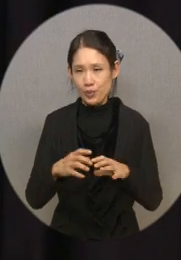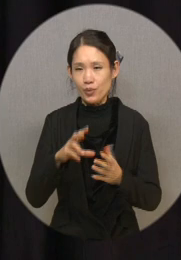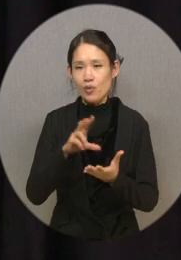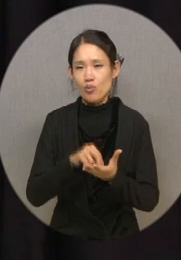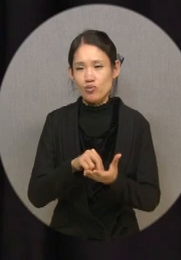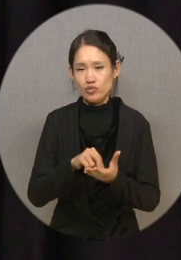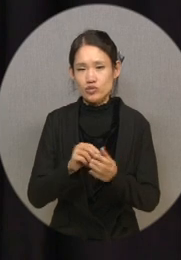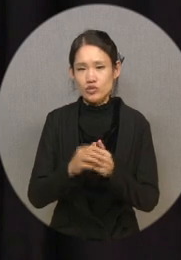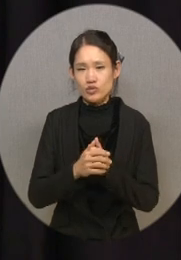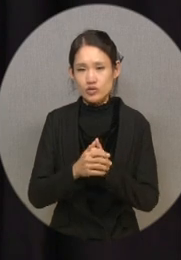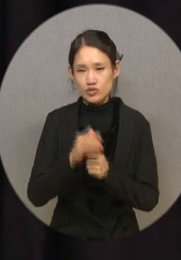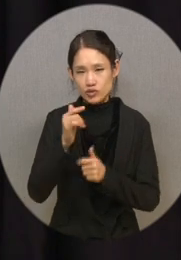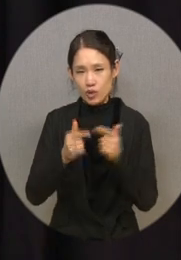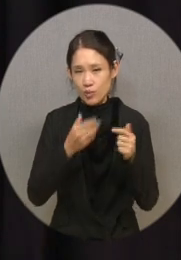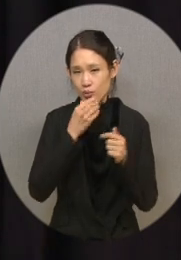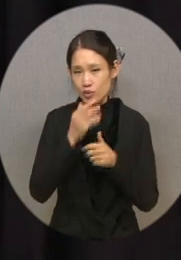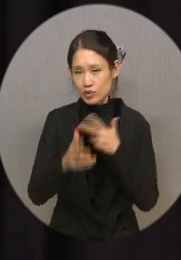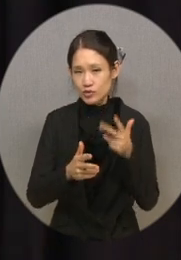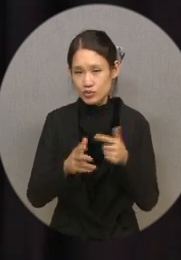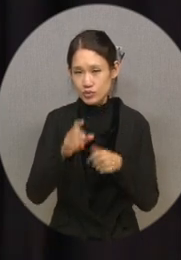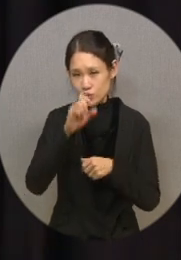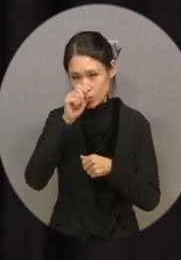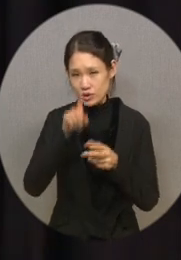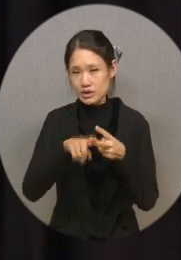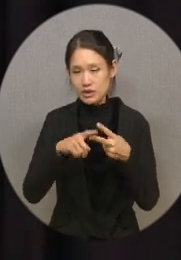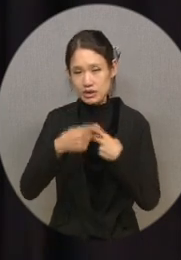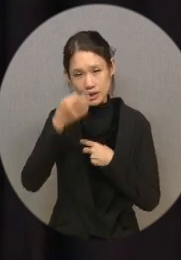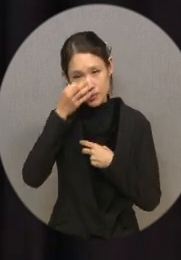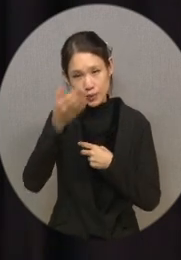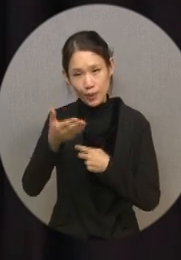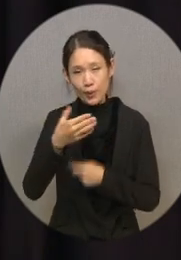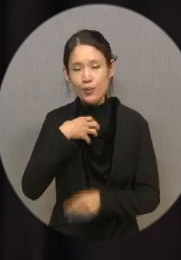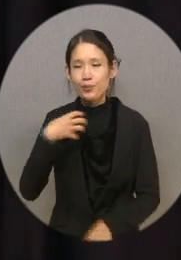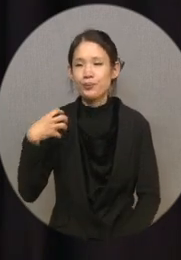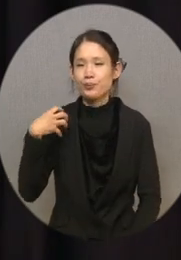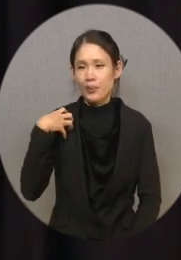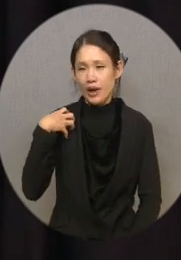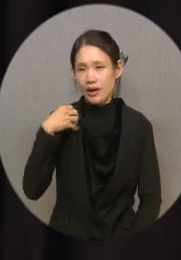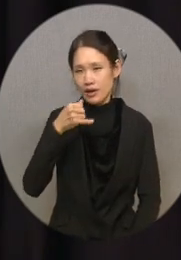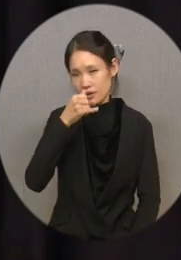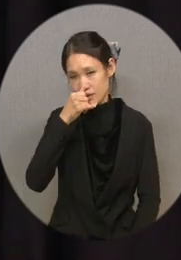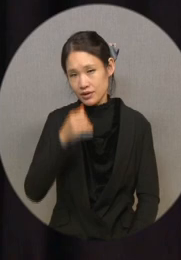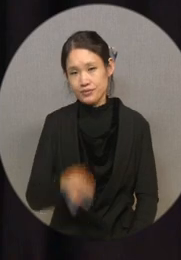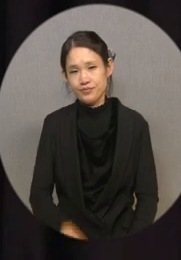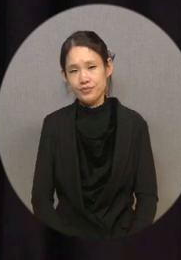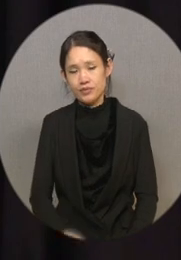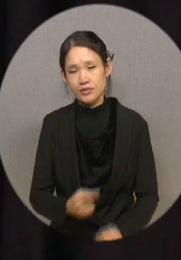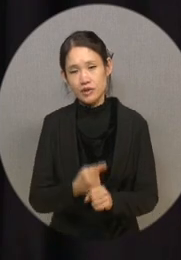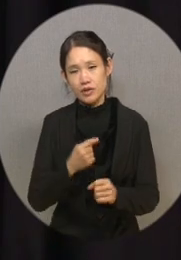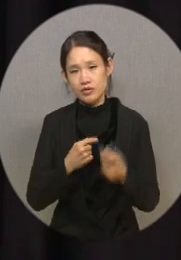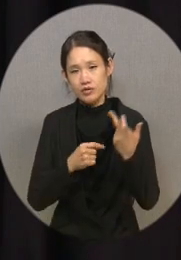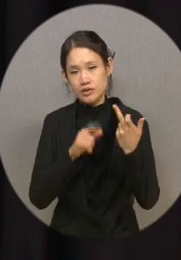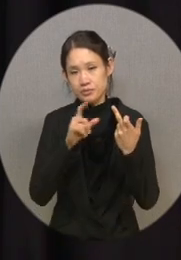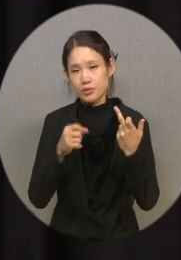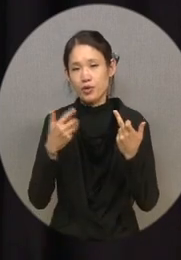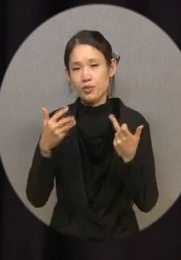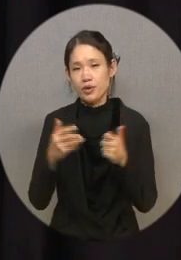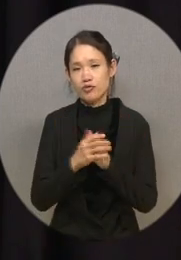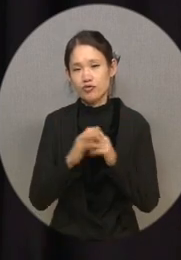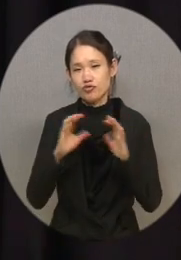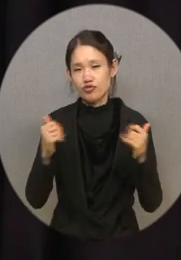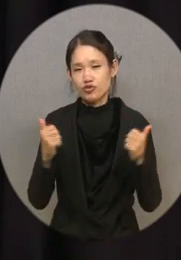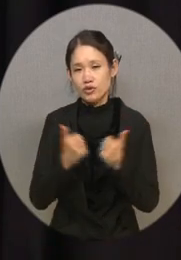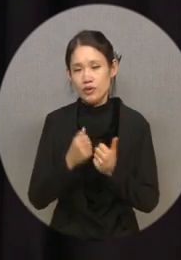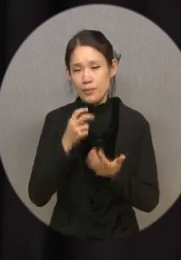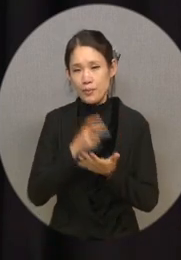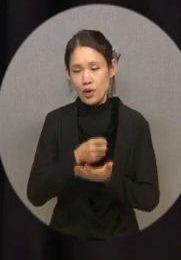가지 복지 사업의 어떤 좋은 예를 보여주는 게 저희들이 역할인데 작년 12월 8일 날 네.